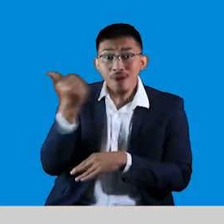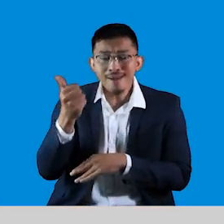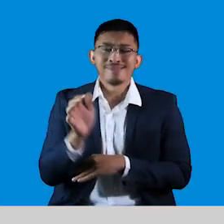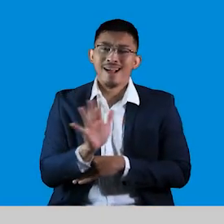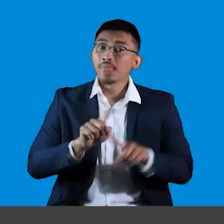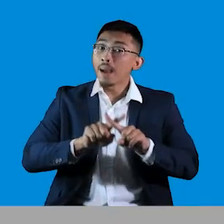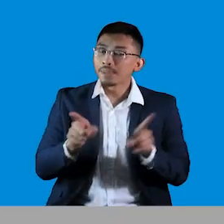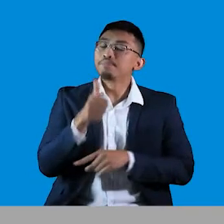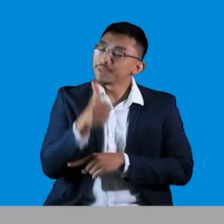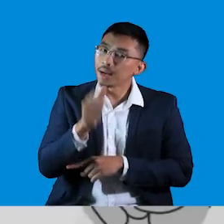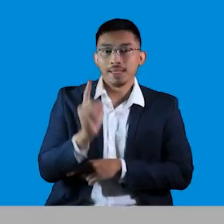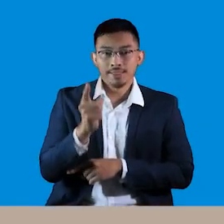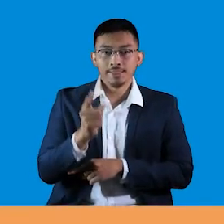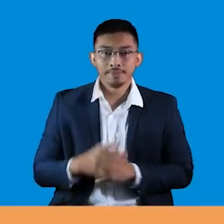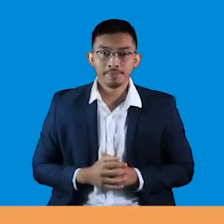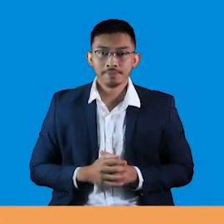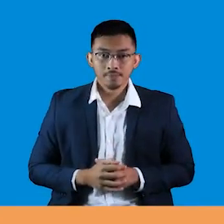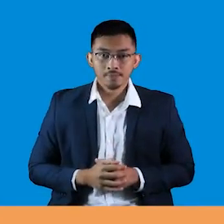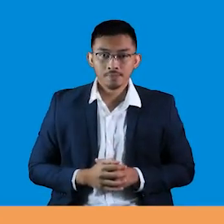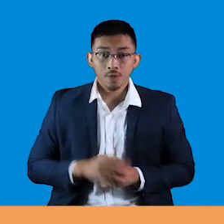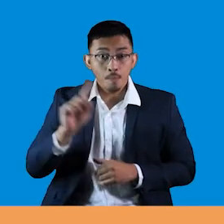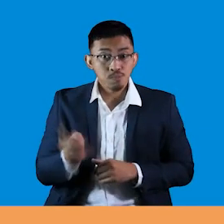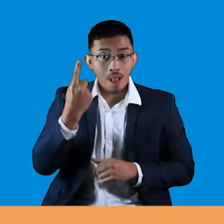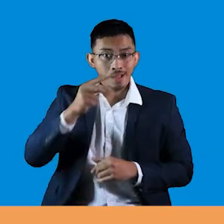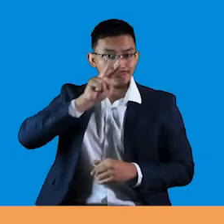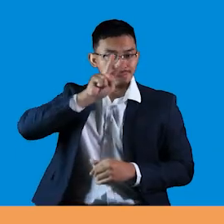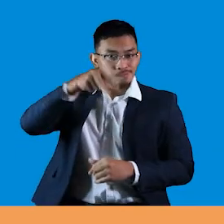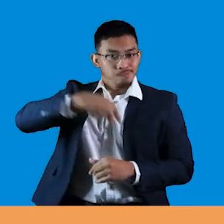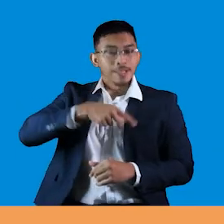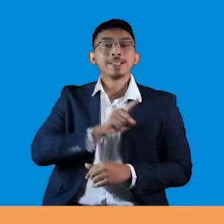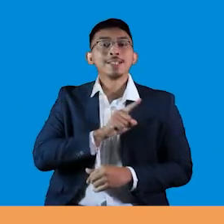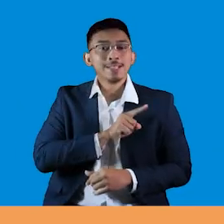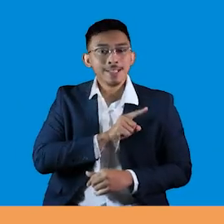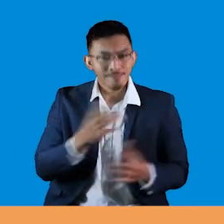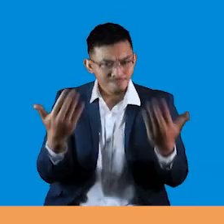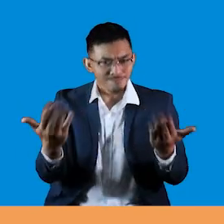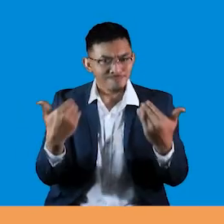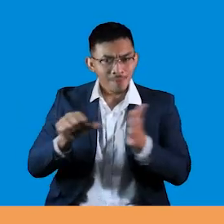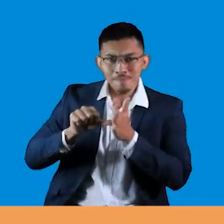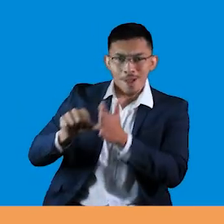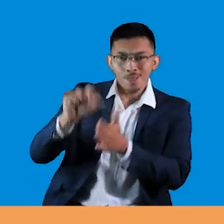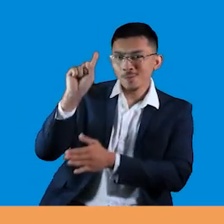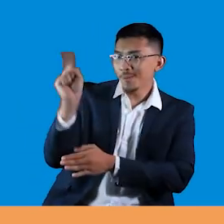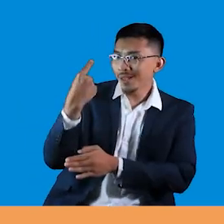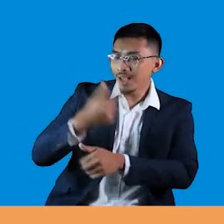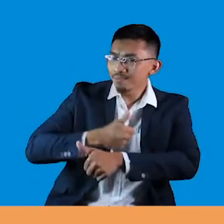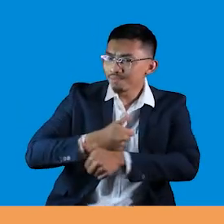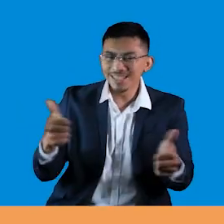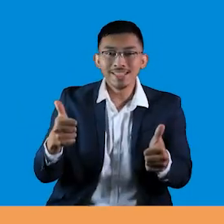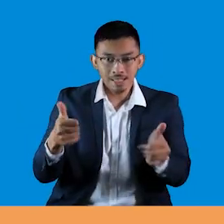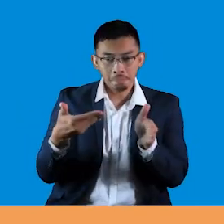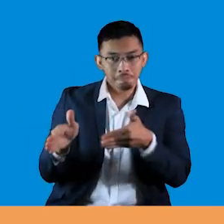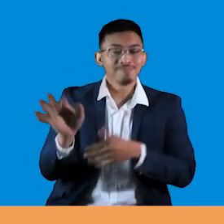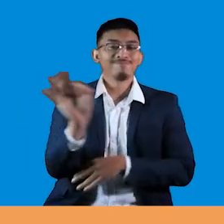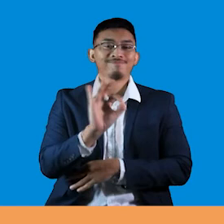Mencegah munculnya konflik kepentingan memang tak mudah, tapi bukan berarti tak mungkin. Dimulai dari refleksi diri, yuk wujudkan pemerintahan yang bersih